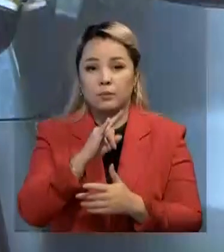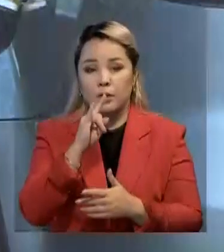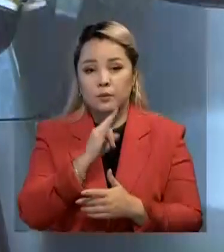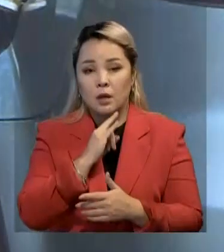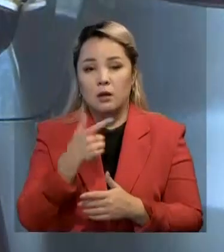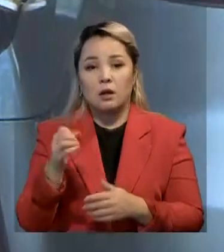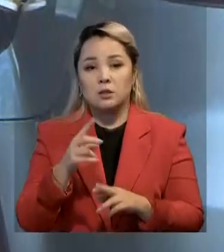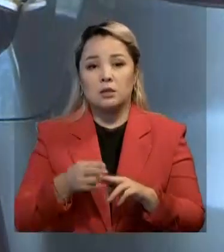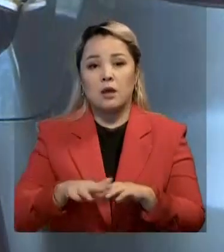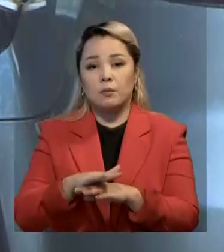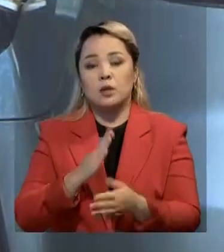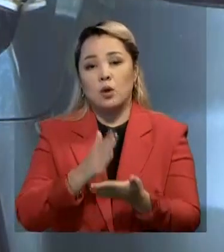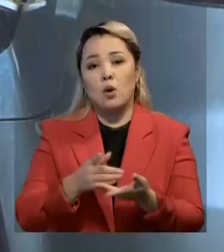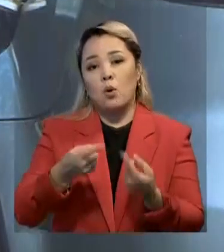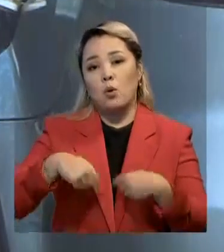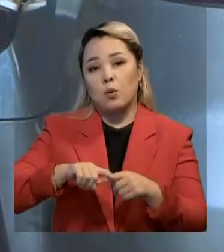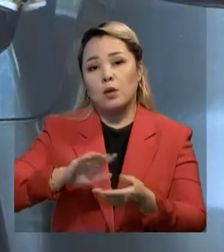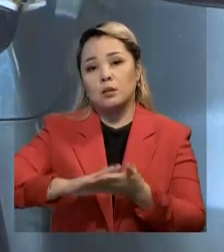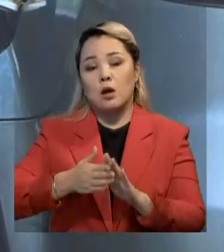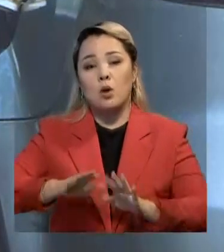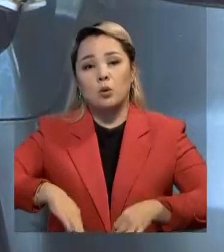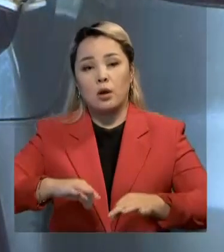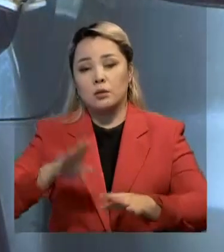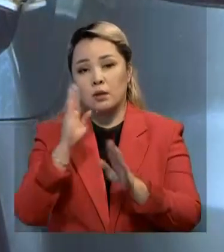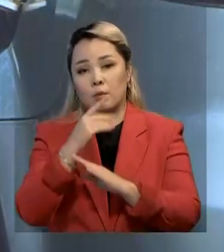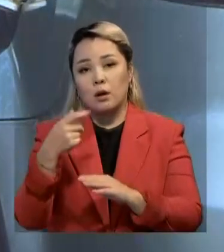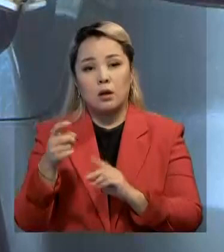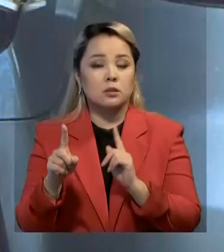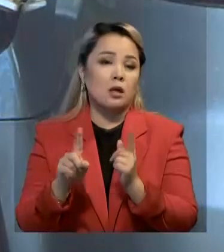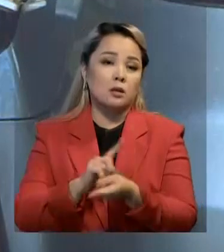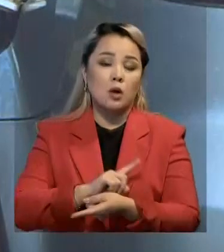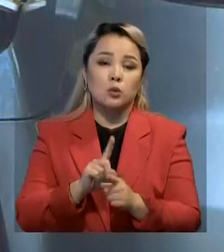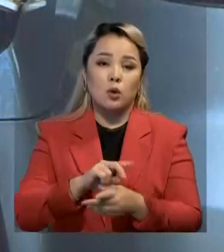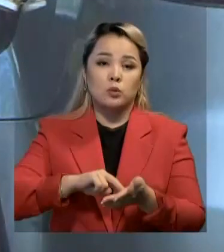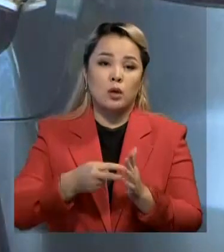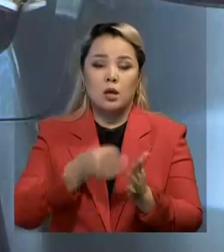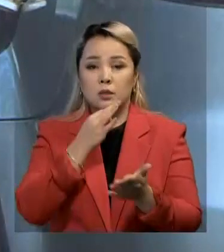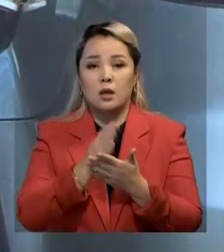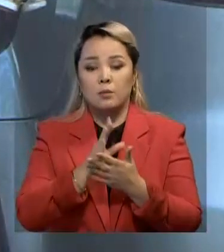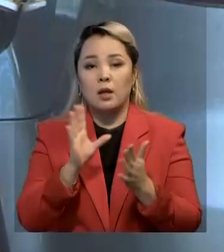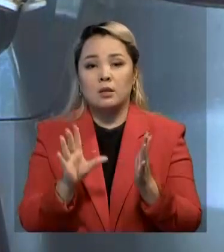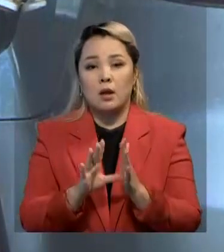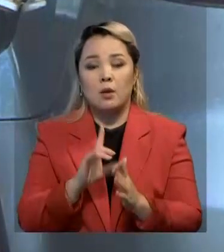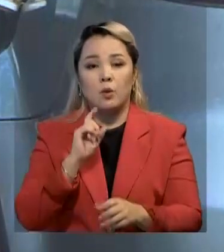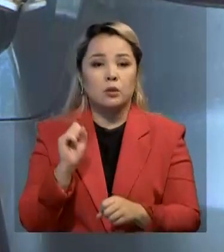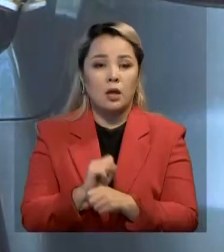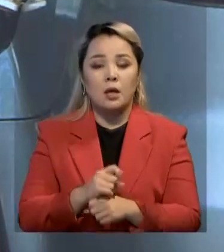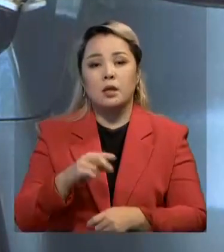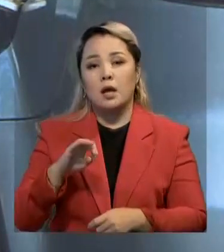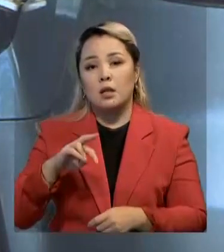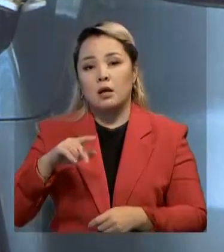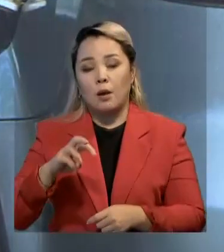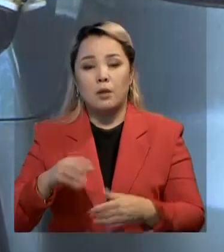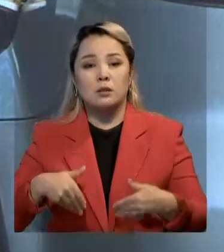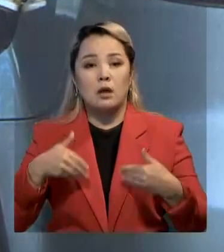тікелей қатыстыру және қоғамдық көлікті табиғи газға ауыстыру бағдарламасын тездетіп іске асыру. Energy Monitor Telegram каналы ұсынған